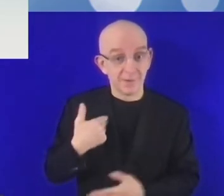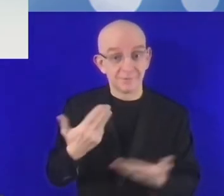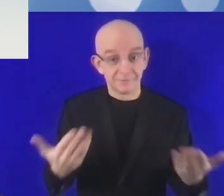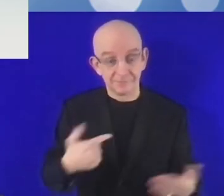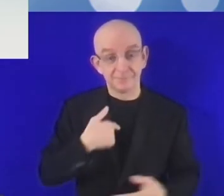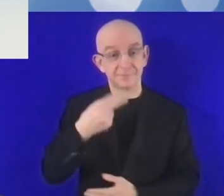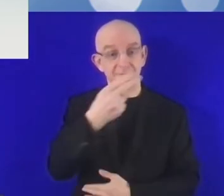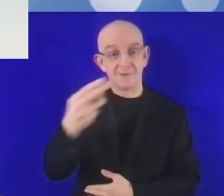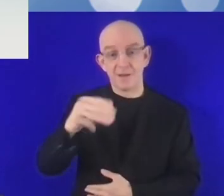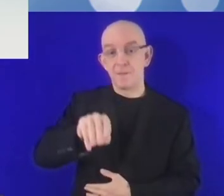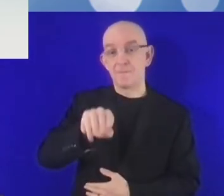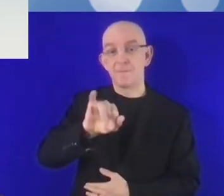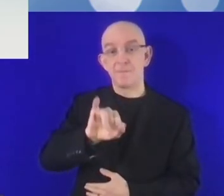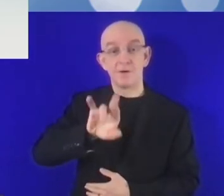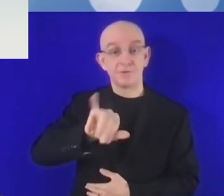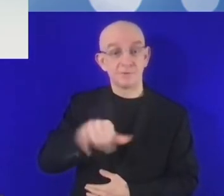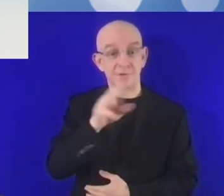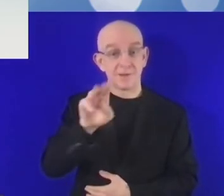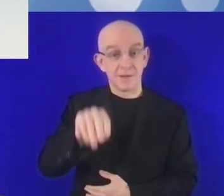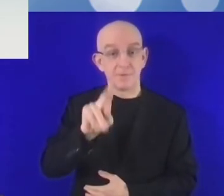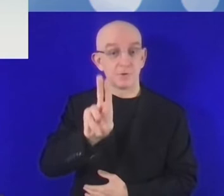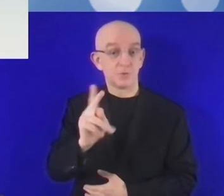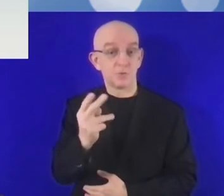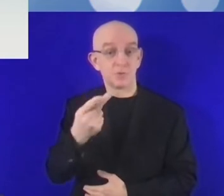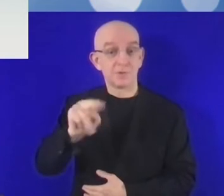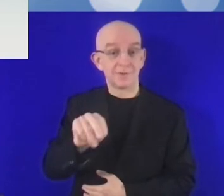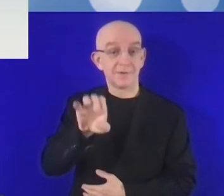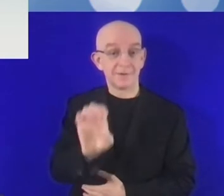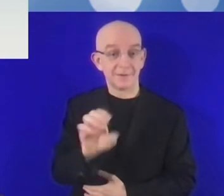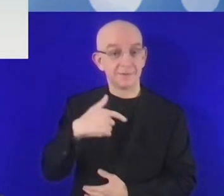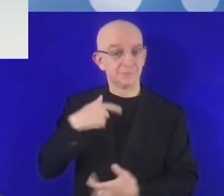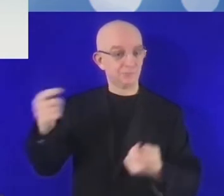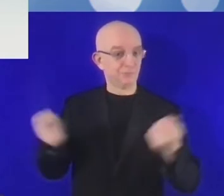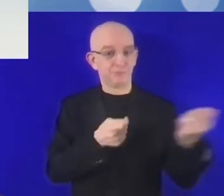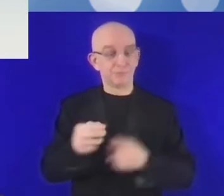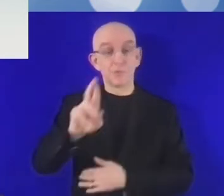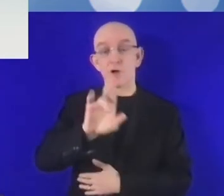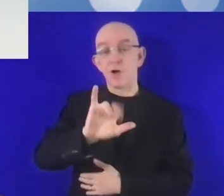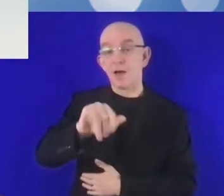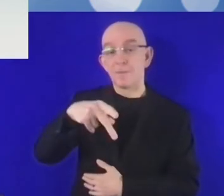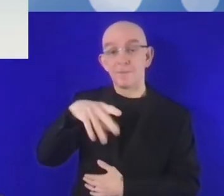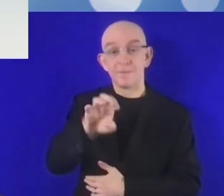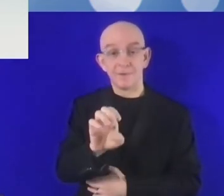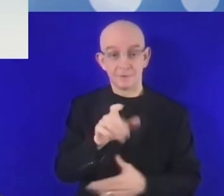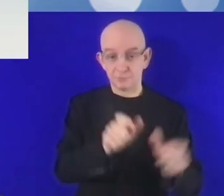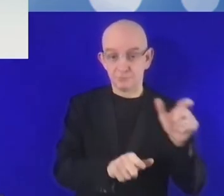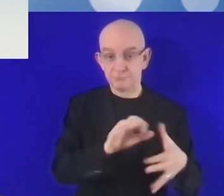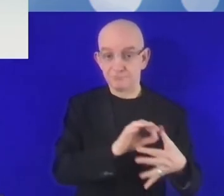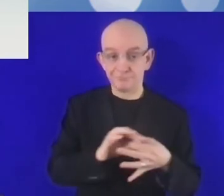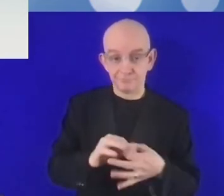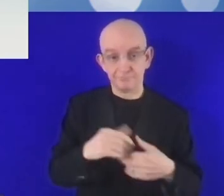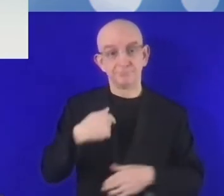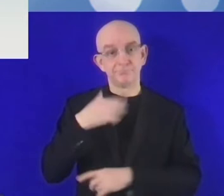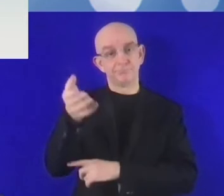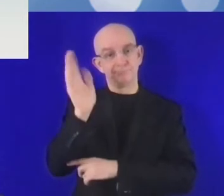Chers collègues, chers amis qui êtes réunis à Katowice, je m'appelle Myriam Kühn, je suis directrice de la communauté RIPE et